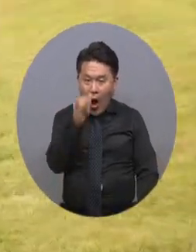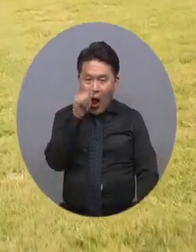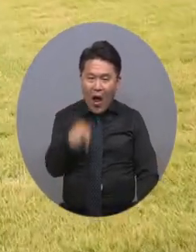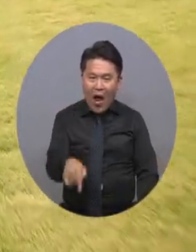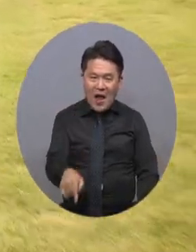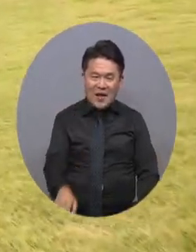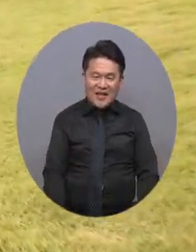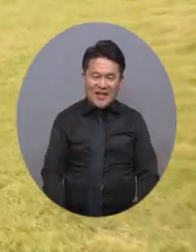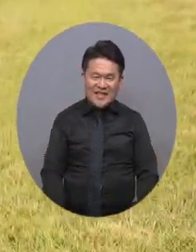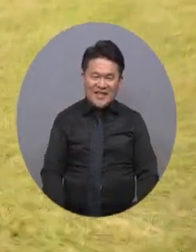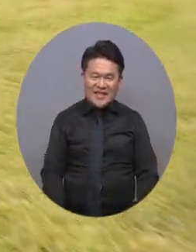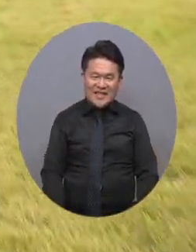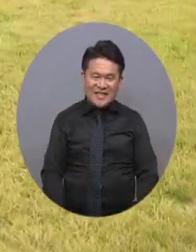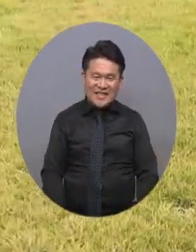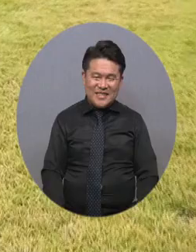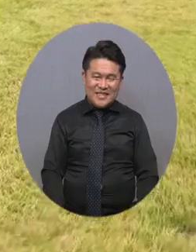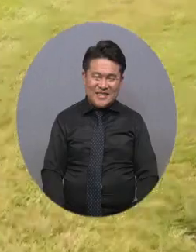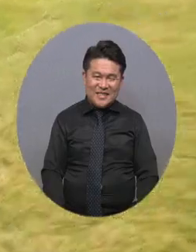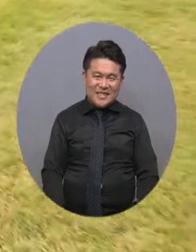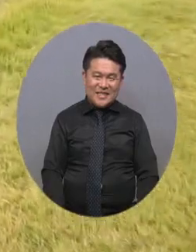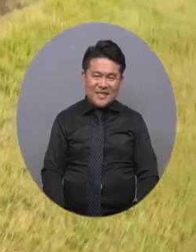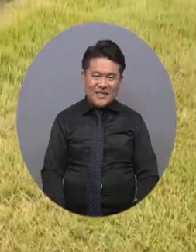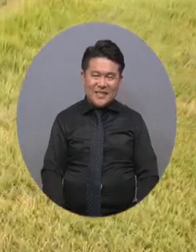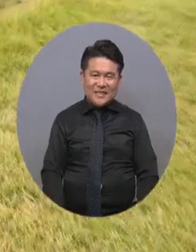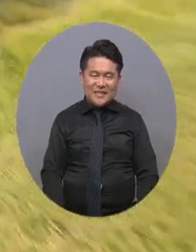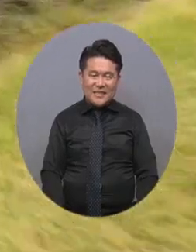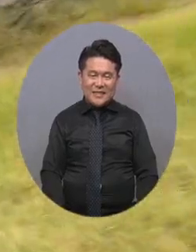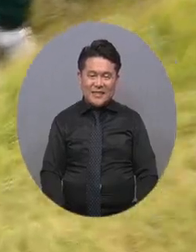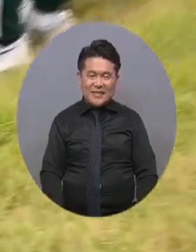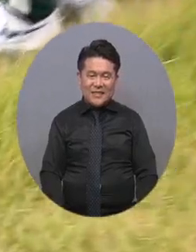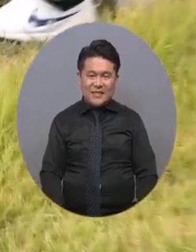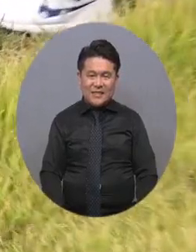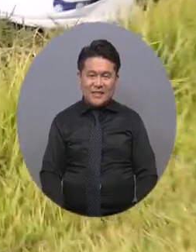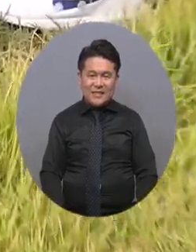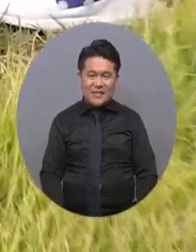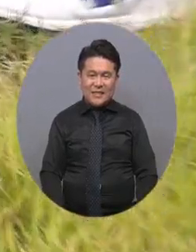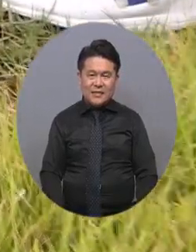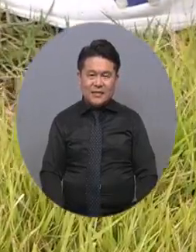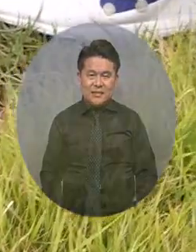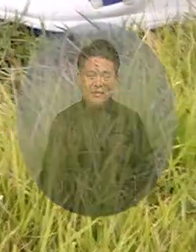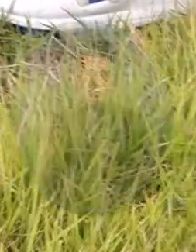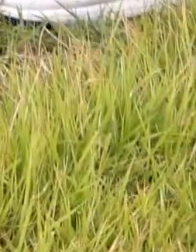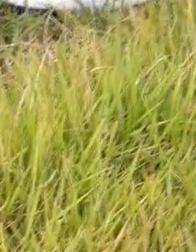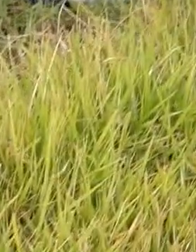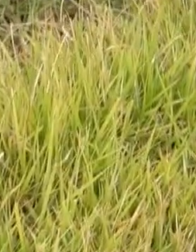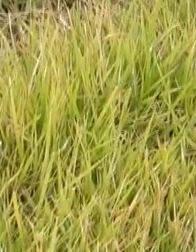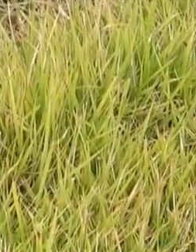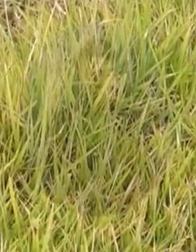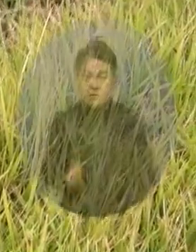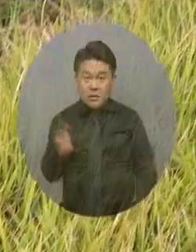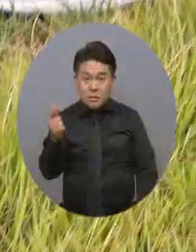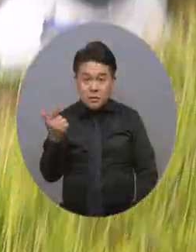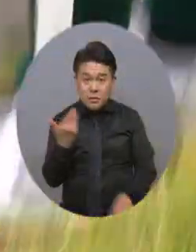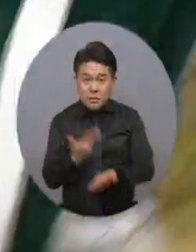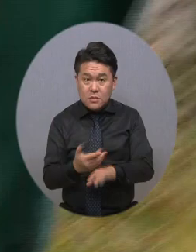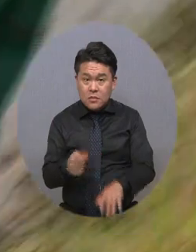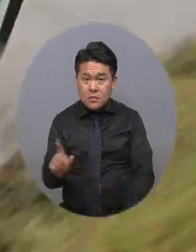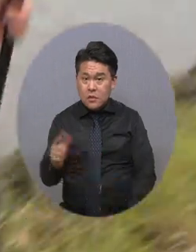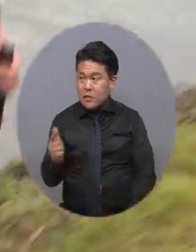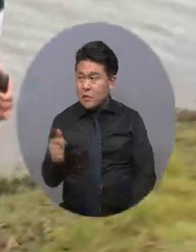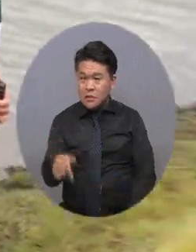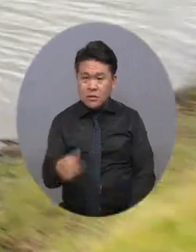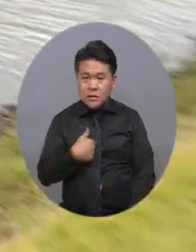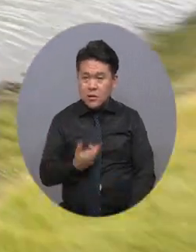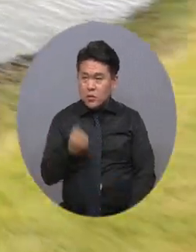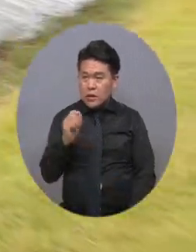아 어 이거 아닌데?